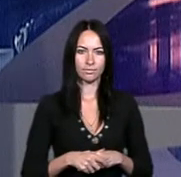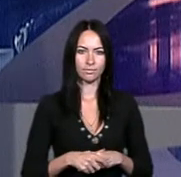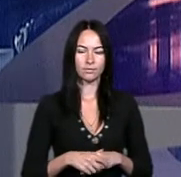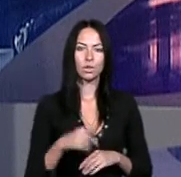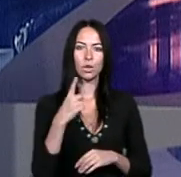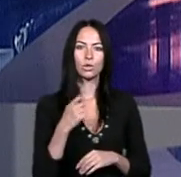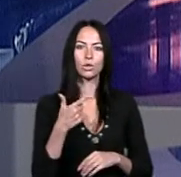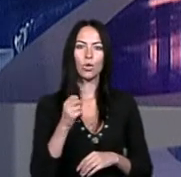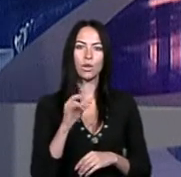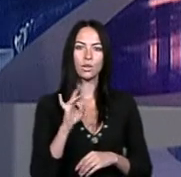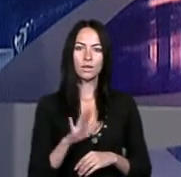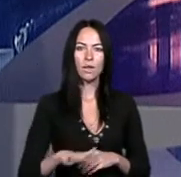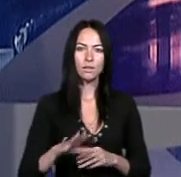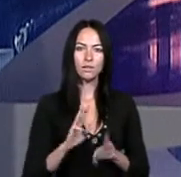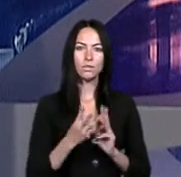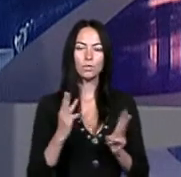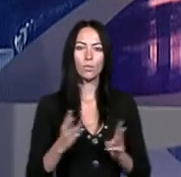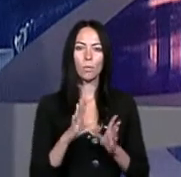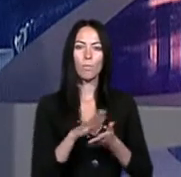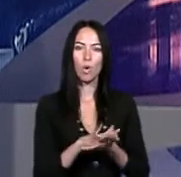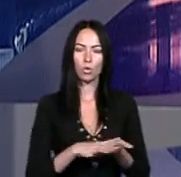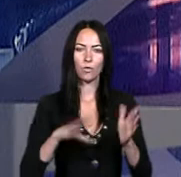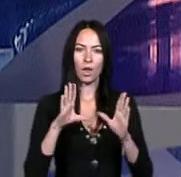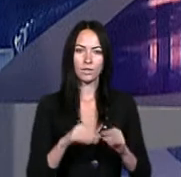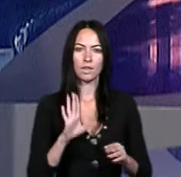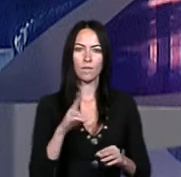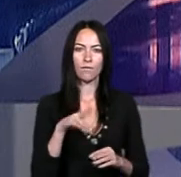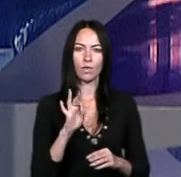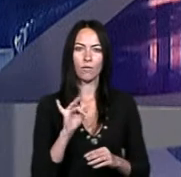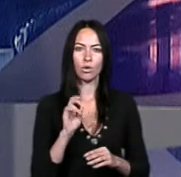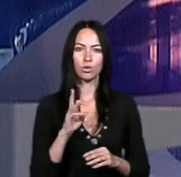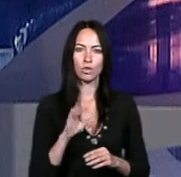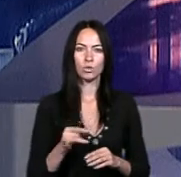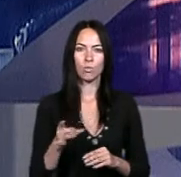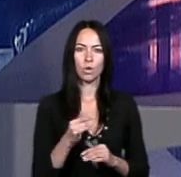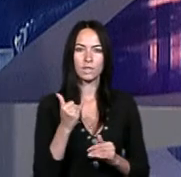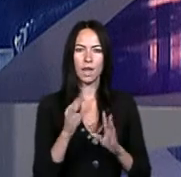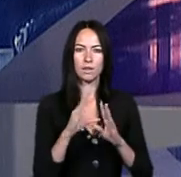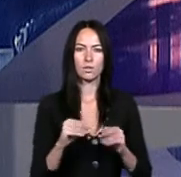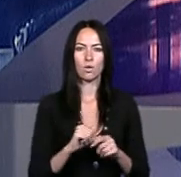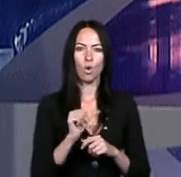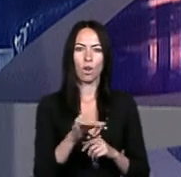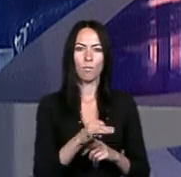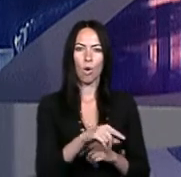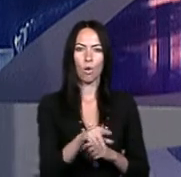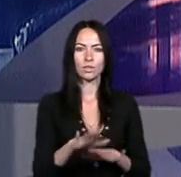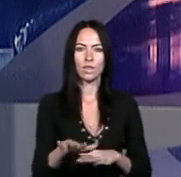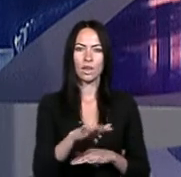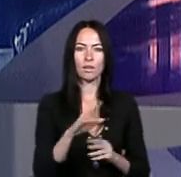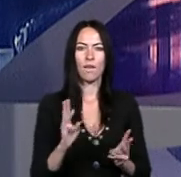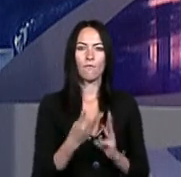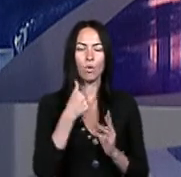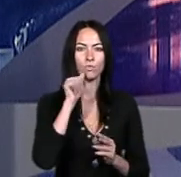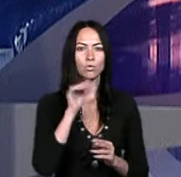Сто гектарів лісової пожежі продовжують гасити у Дворічанському районі. Зараз тліють окремі осередки. Вогонь спалахнув вчора по